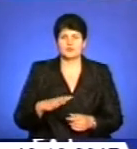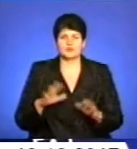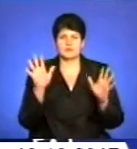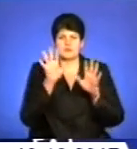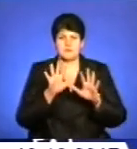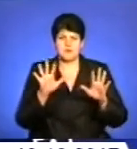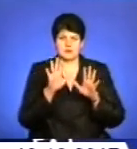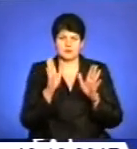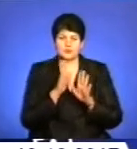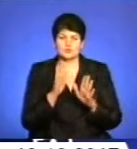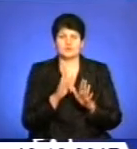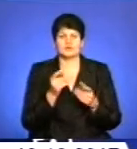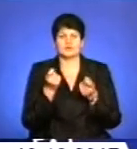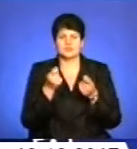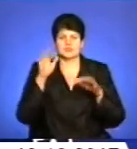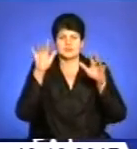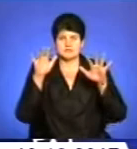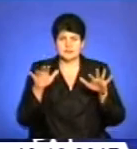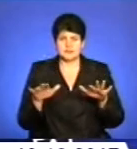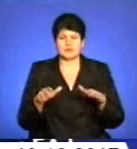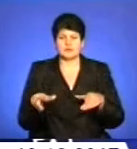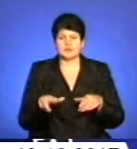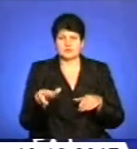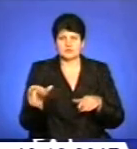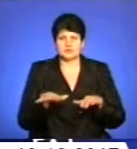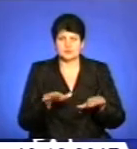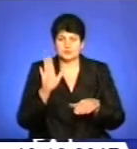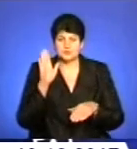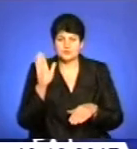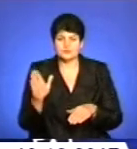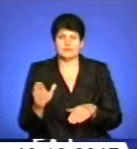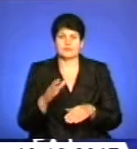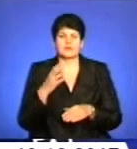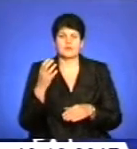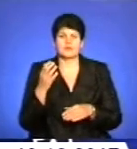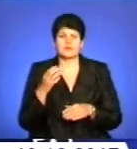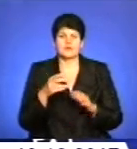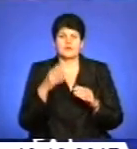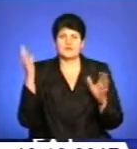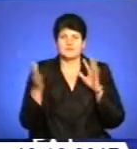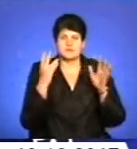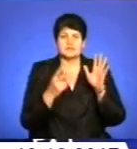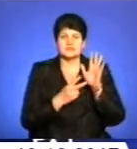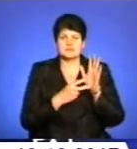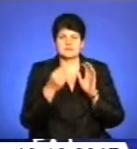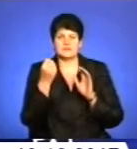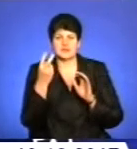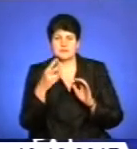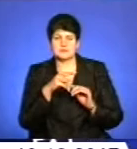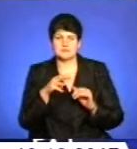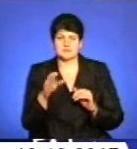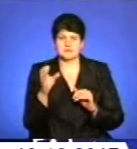погода, часом невеликий сніг. На дорогах ожеледиться. Північно-західний вітер 7-12 метрів за секунду.